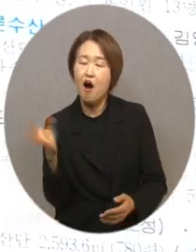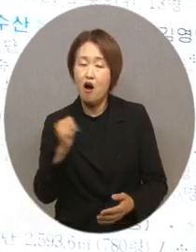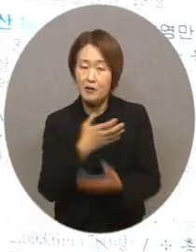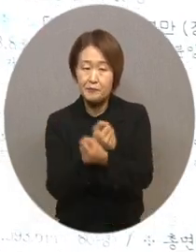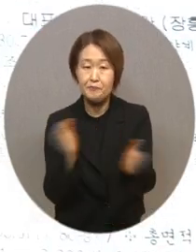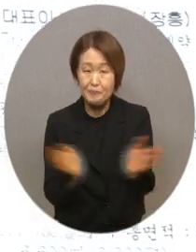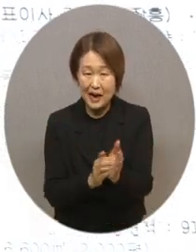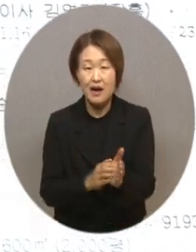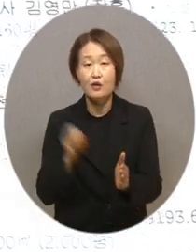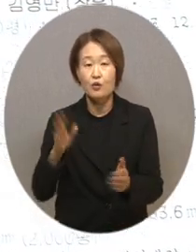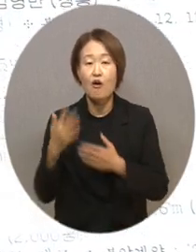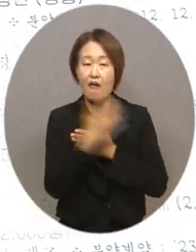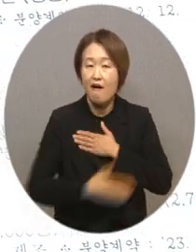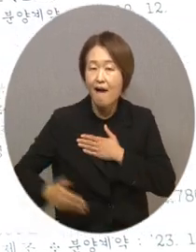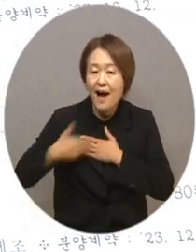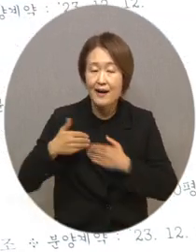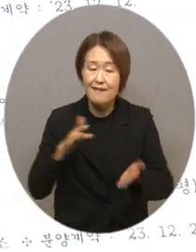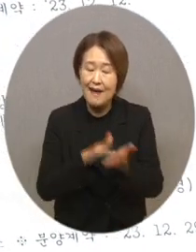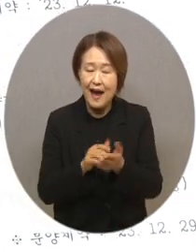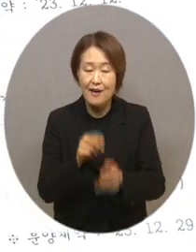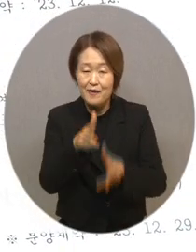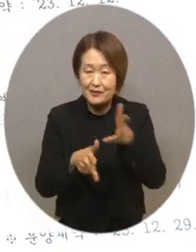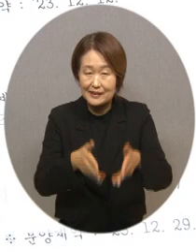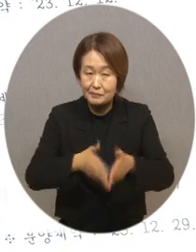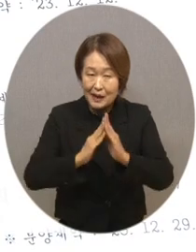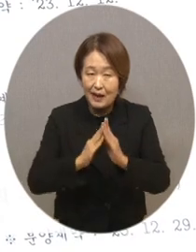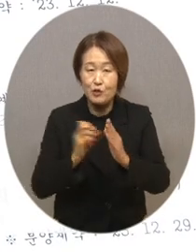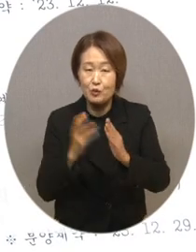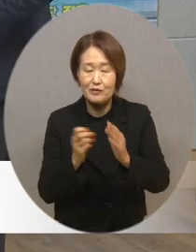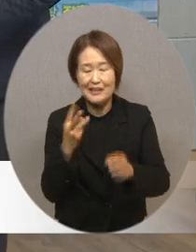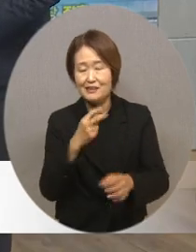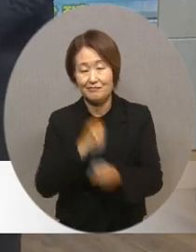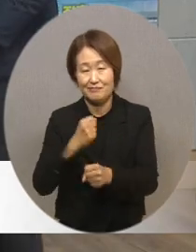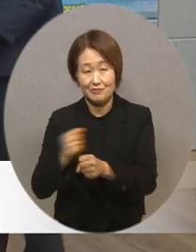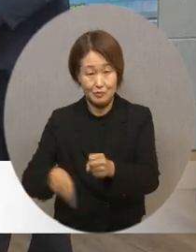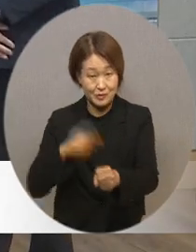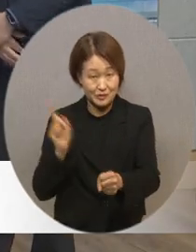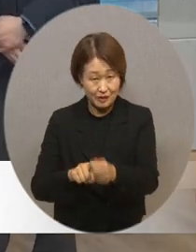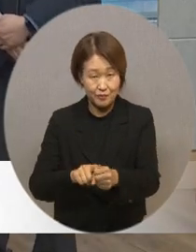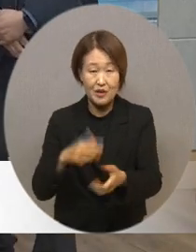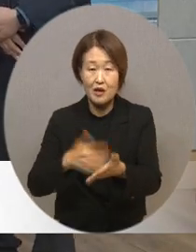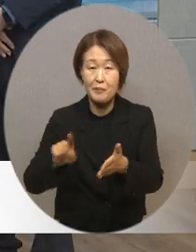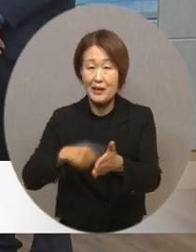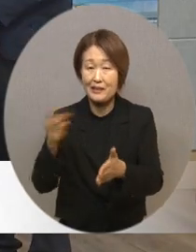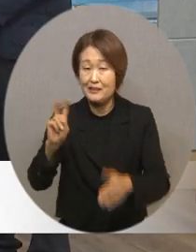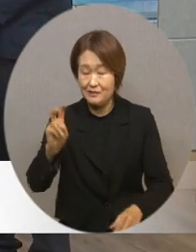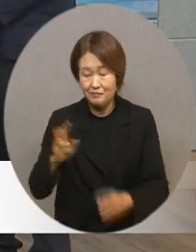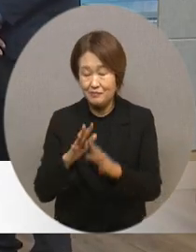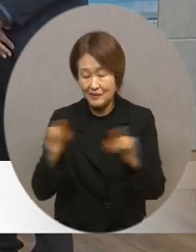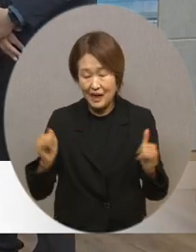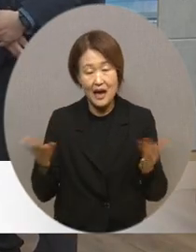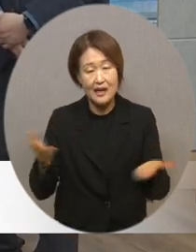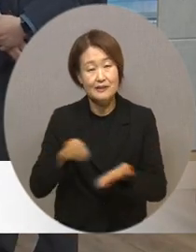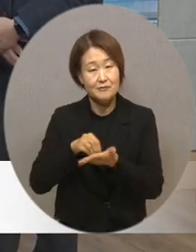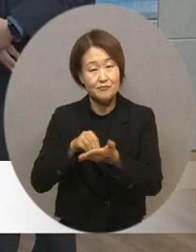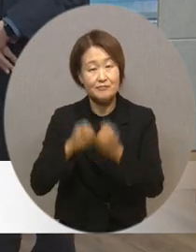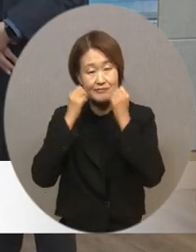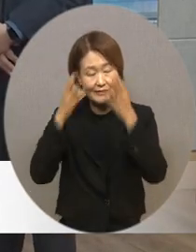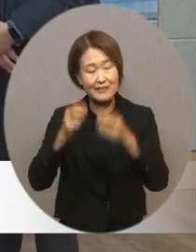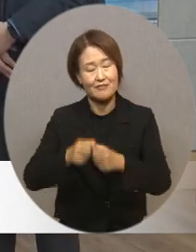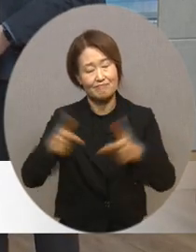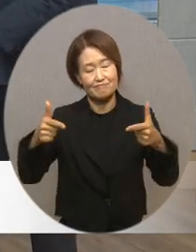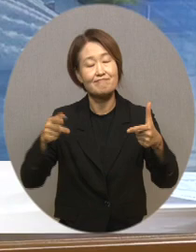내 바이오식품 관련 공장을 신설 및 증설하기로 해 120여 명의 신규 일자리가 창출될